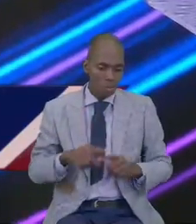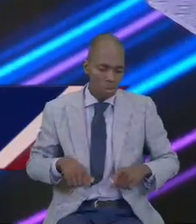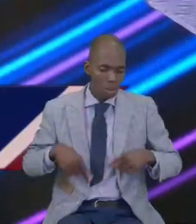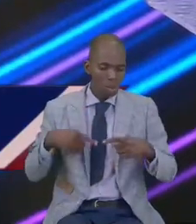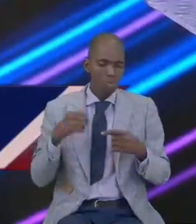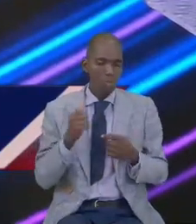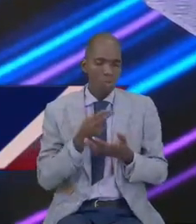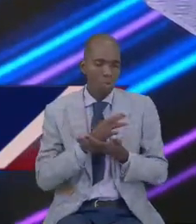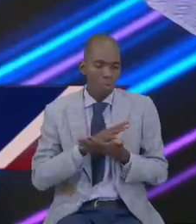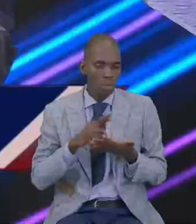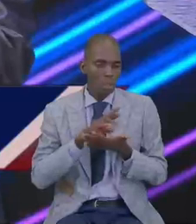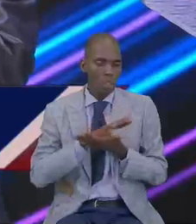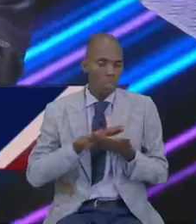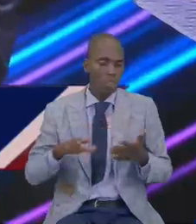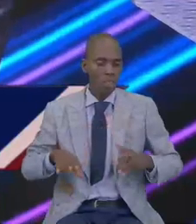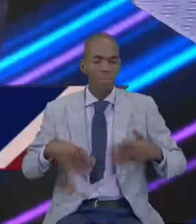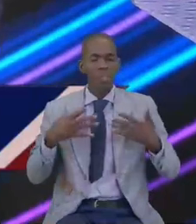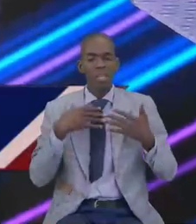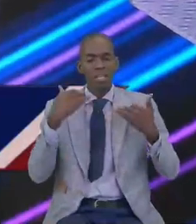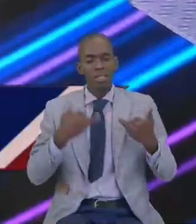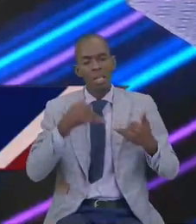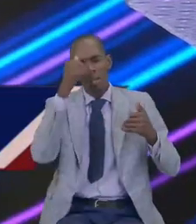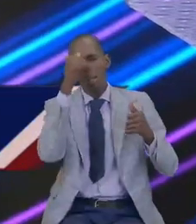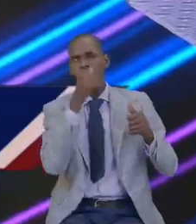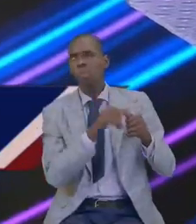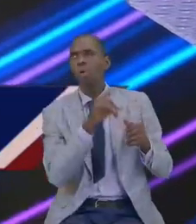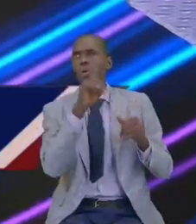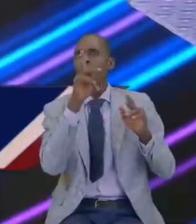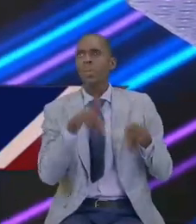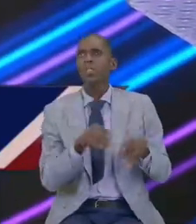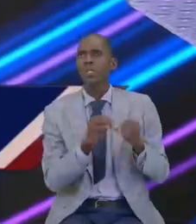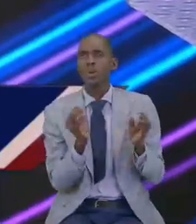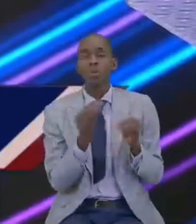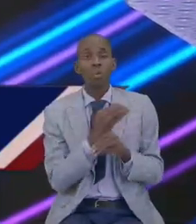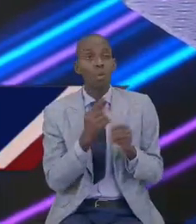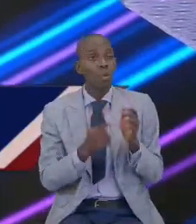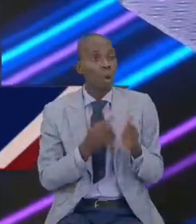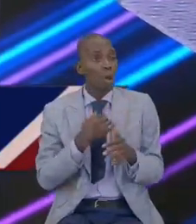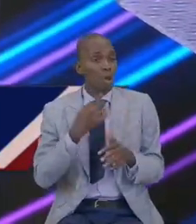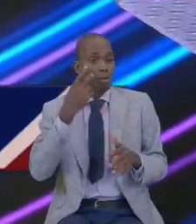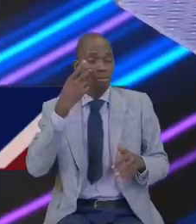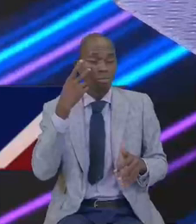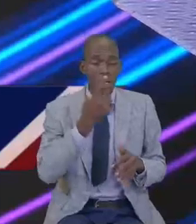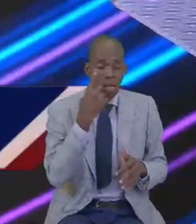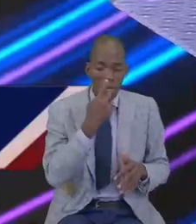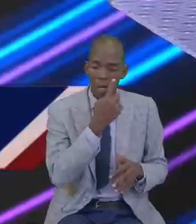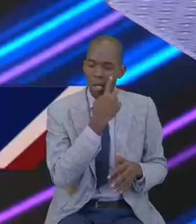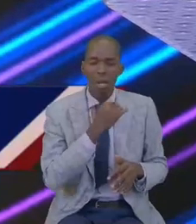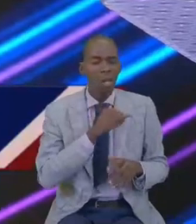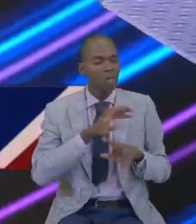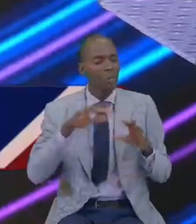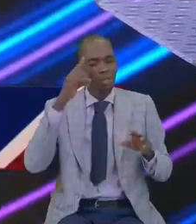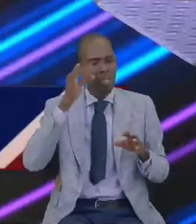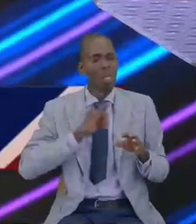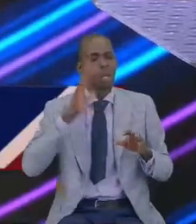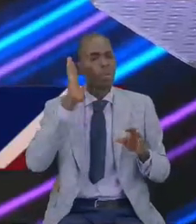justice. Il se rappelle, l'homme au bureau là-bas, une fois que je le vois là, je ne pense pas que je pourrais suivre sur ce